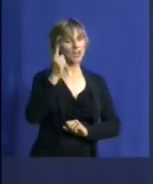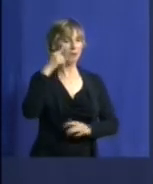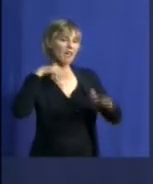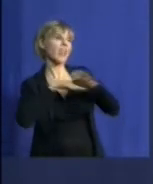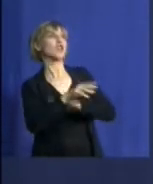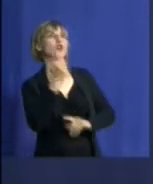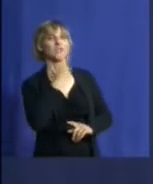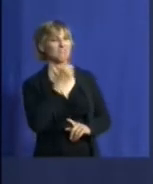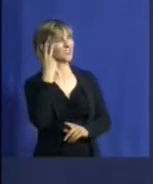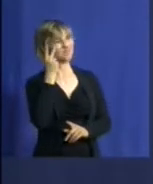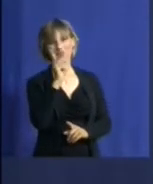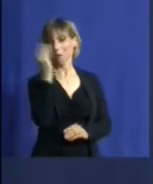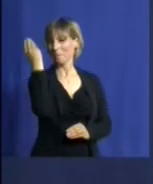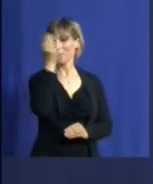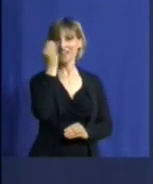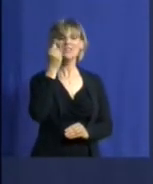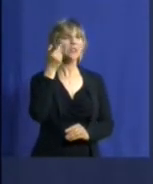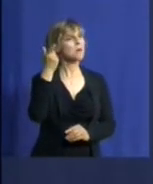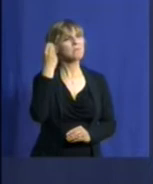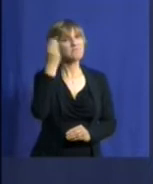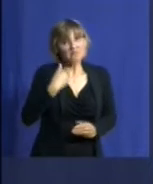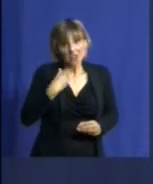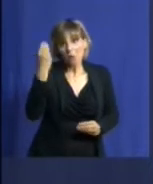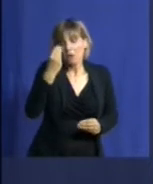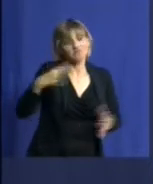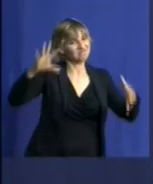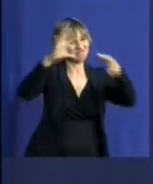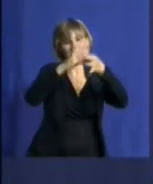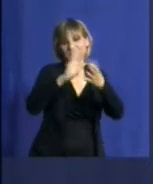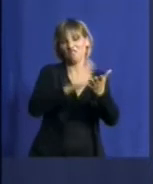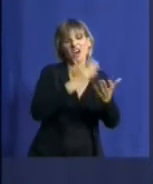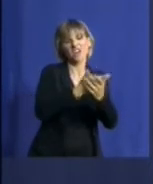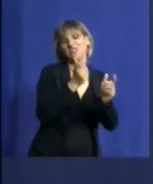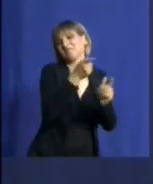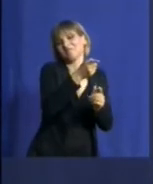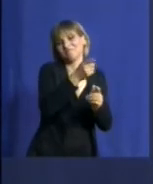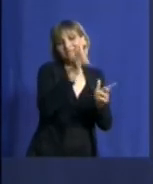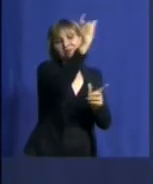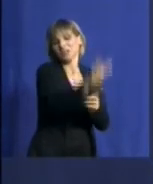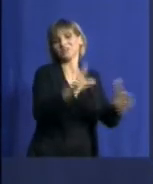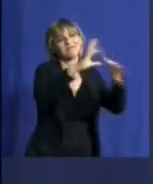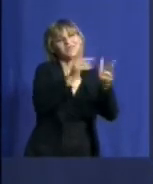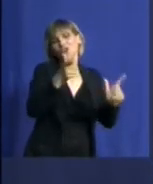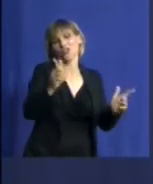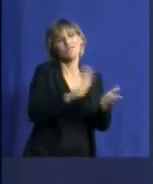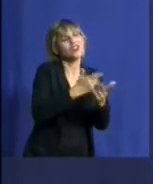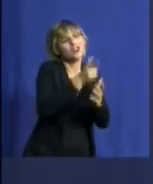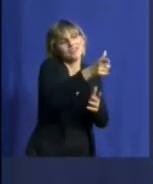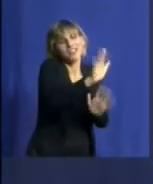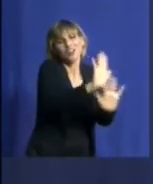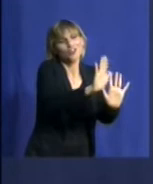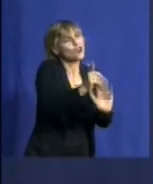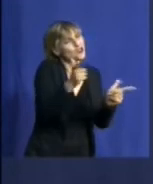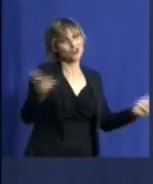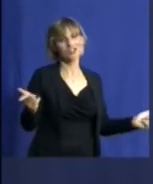nascondi. Secondo me, per esempio, non ti appartiene, però ognuno di noi, giustamente, tu dici di essere così e probabilmente noi ci crediamo,